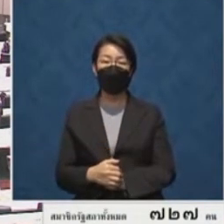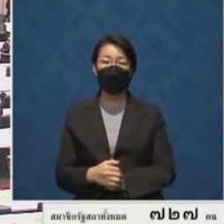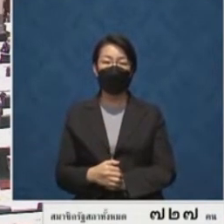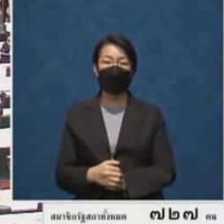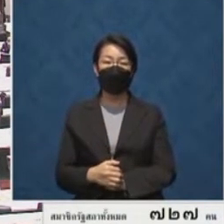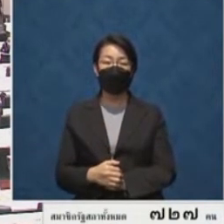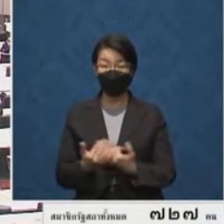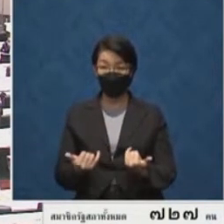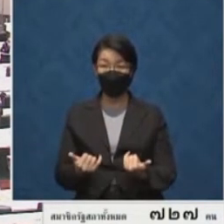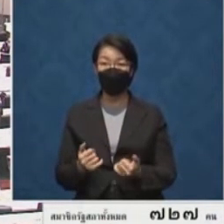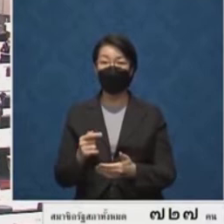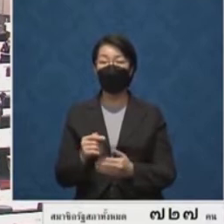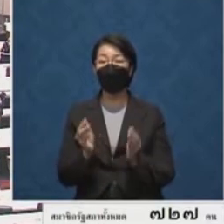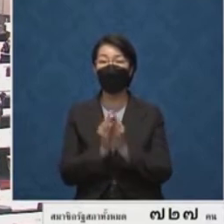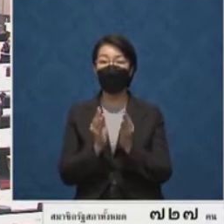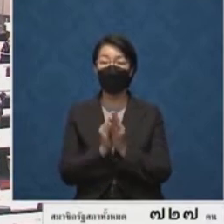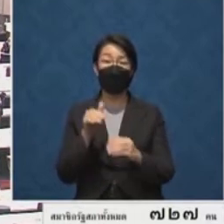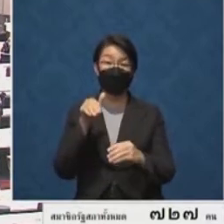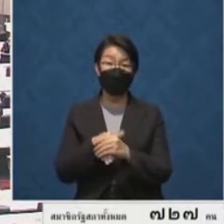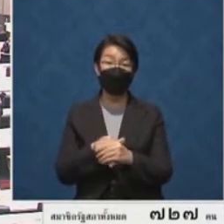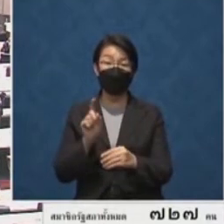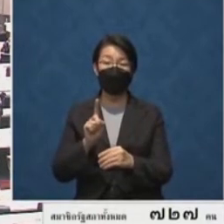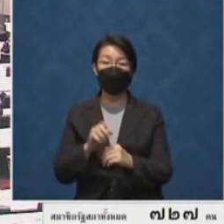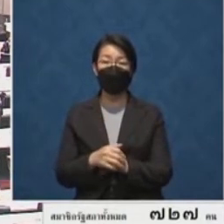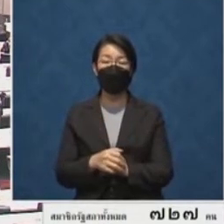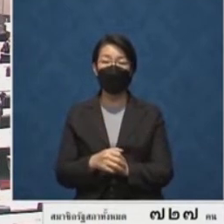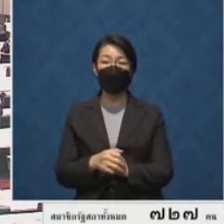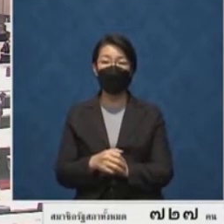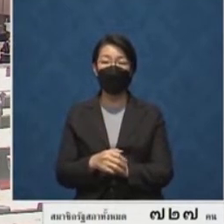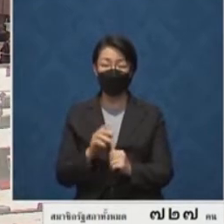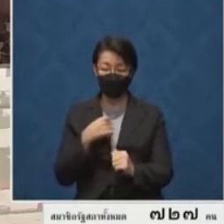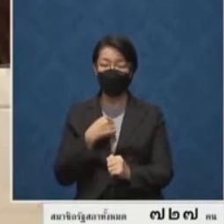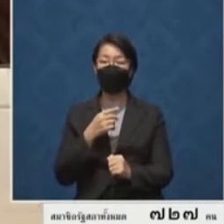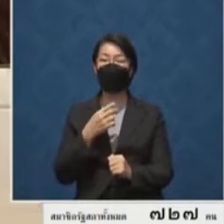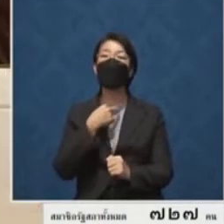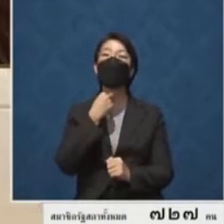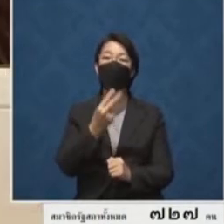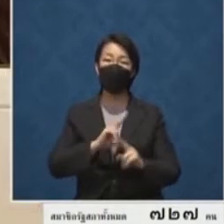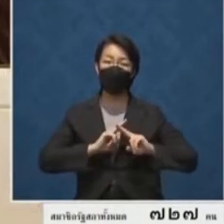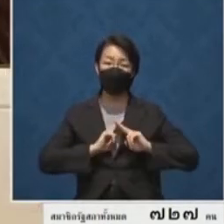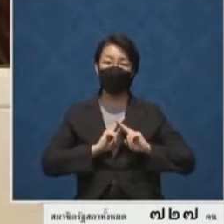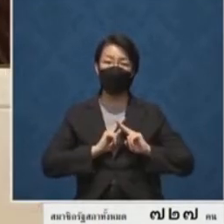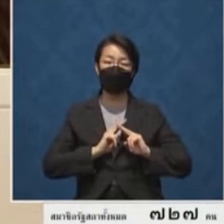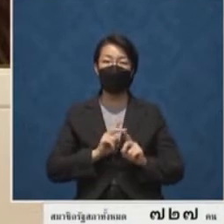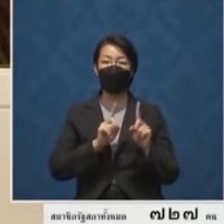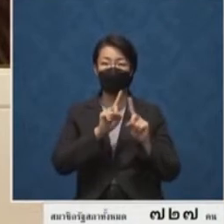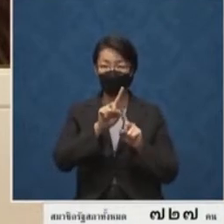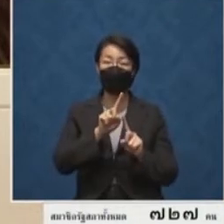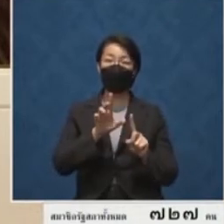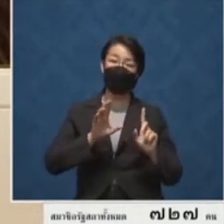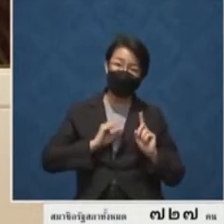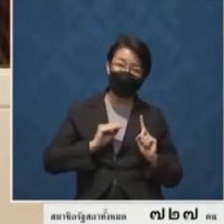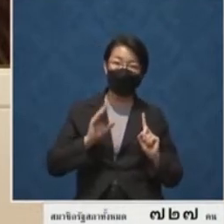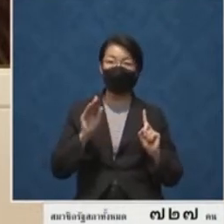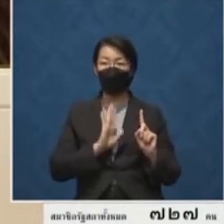ในการลงมติให้ใช้คำว่า1รับไม่รับรับหลักการไม่รับหลักการหรืองดออก